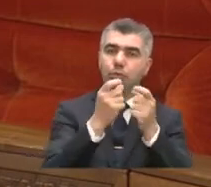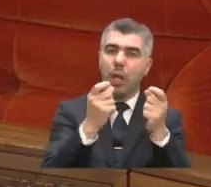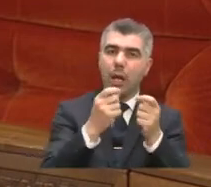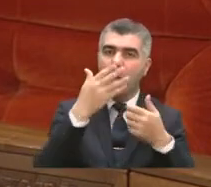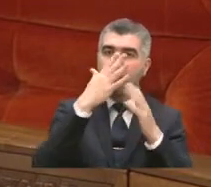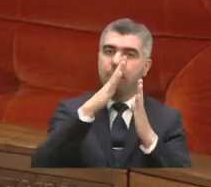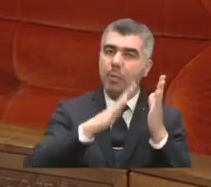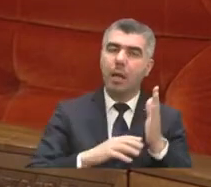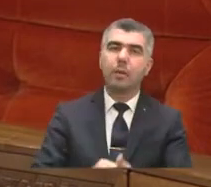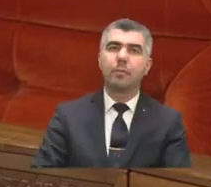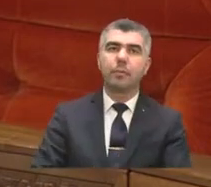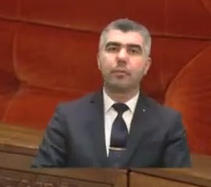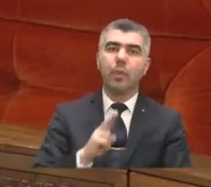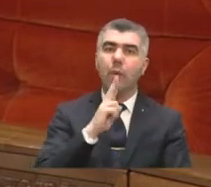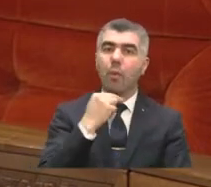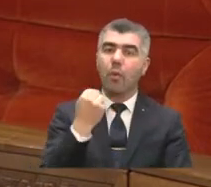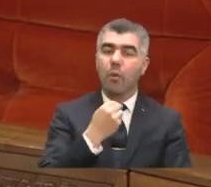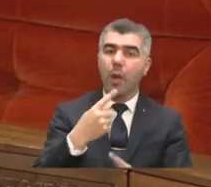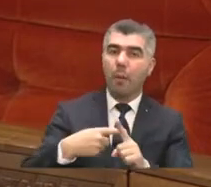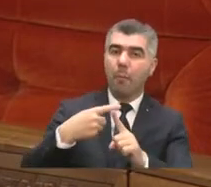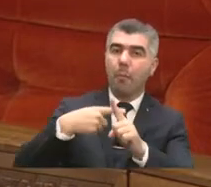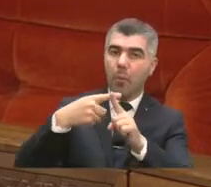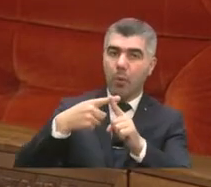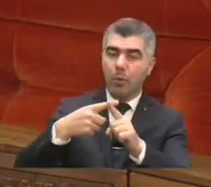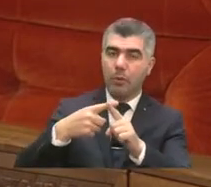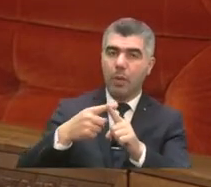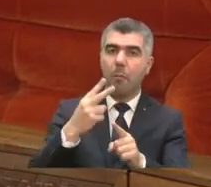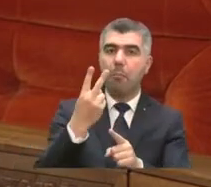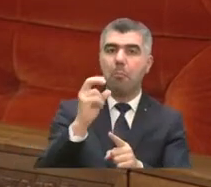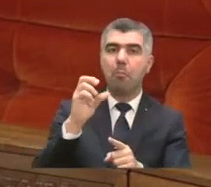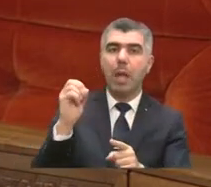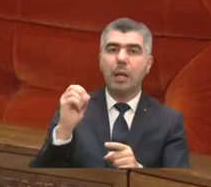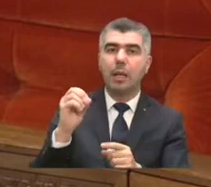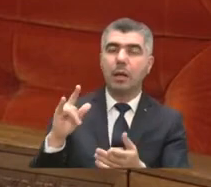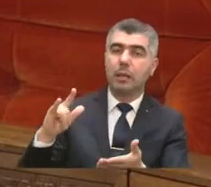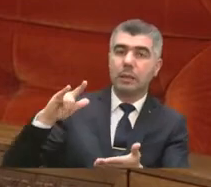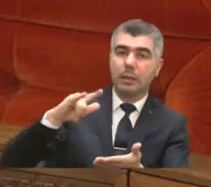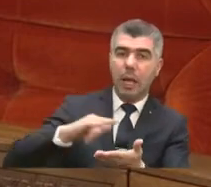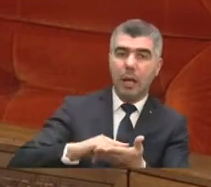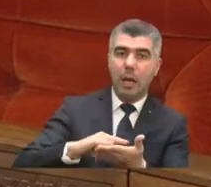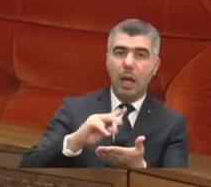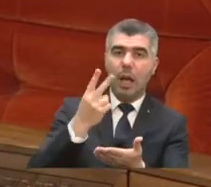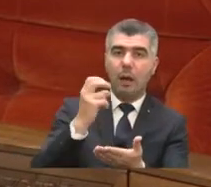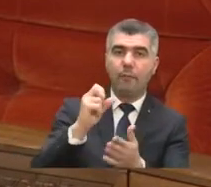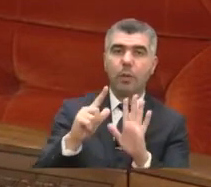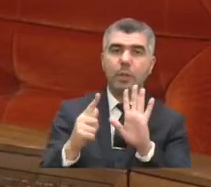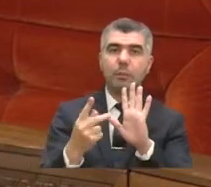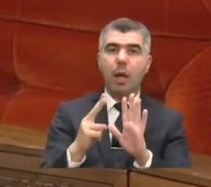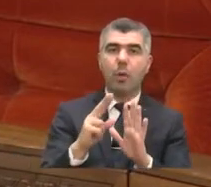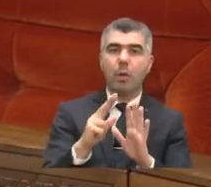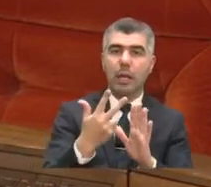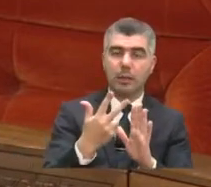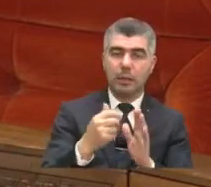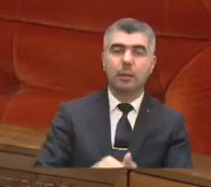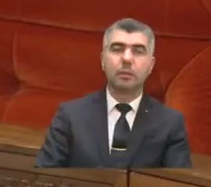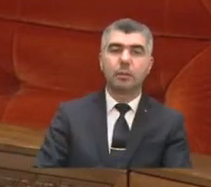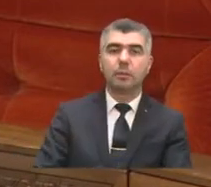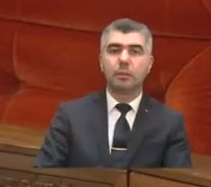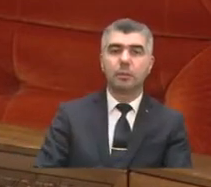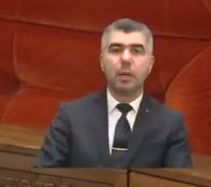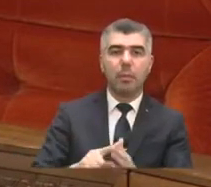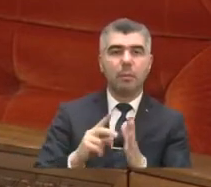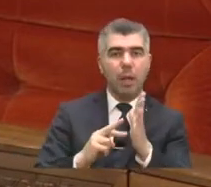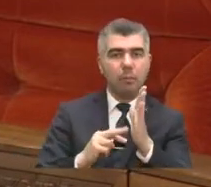الملكية واللي تهدف إلى رفع من الأسطول ديالها إلى 200 طائرة في أفق 2037، غادي يتم